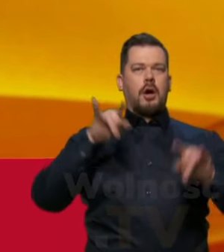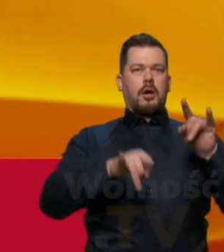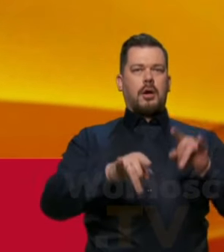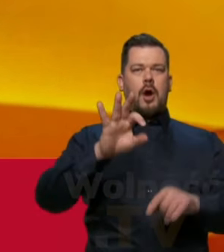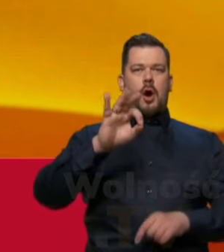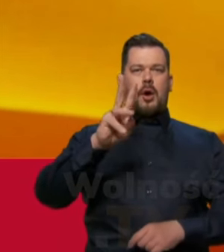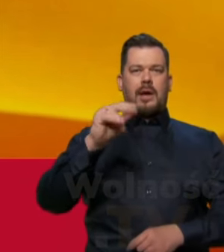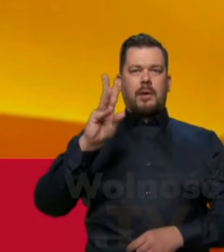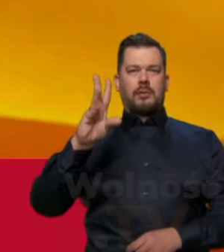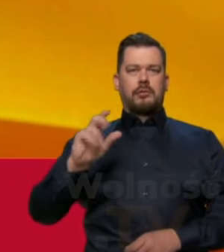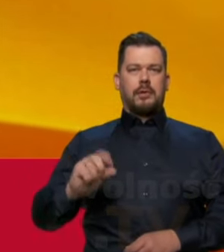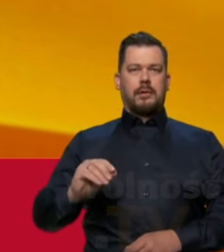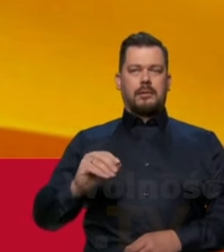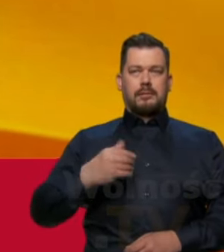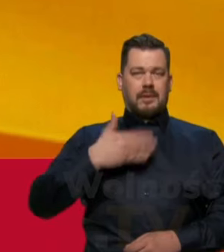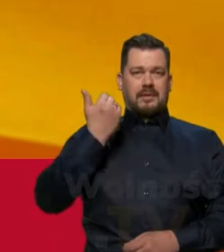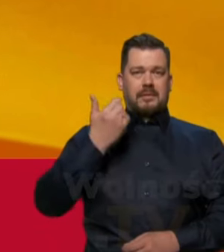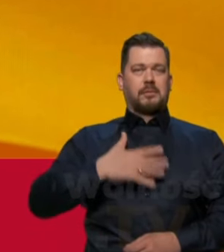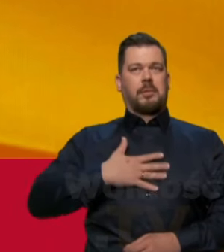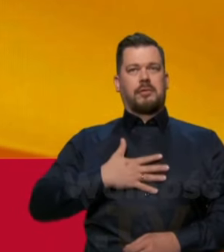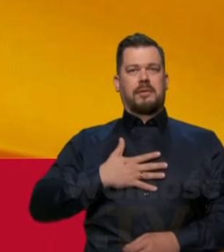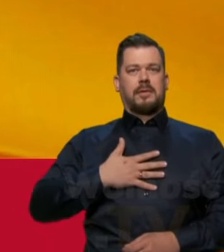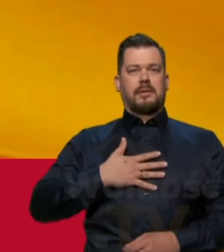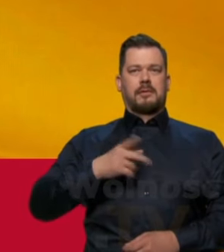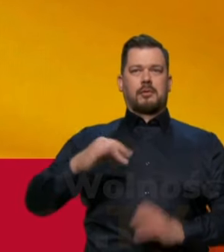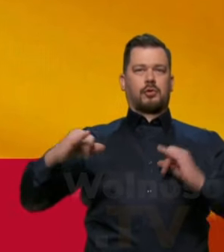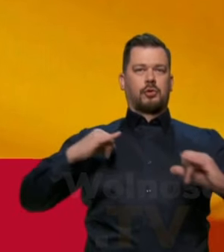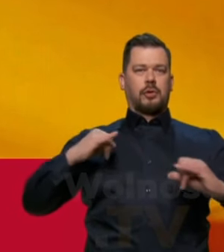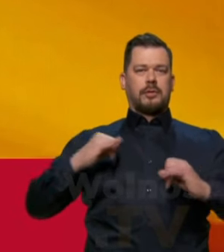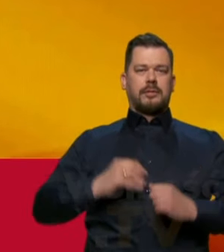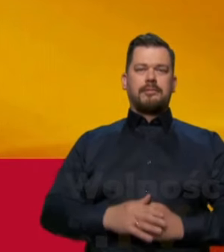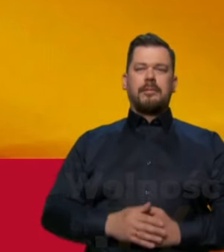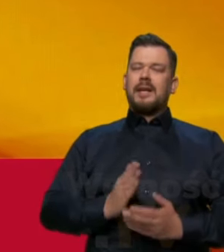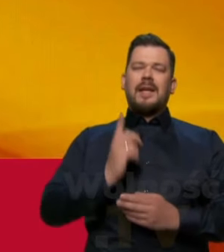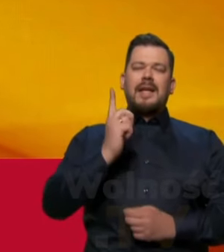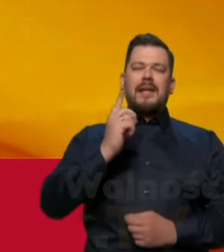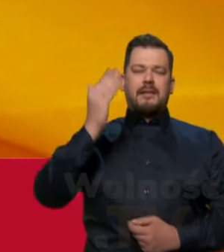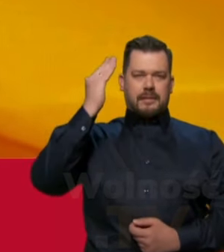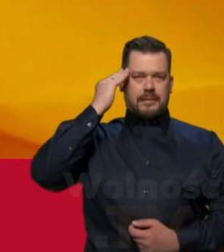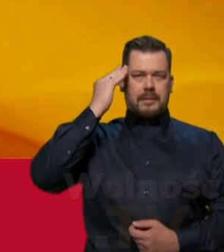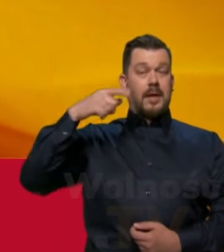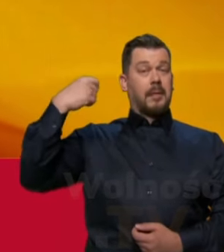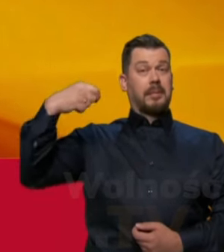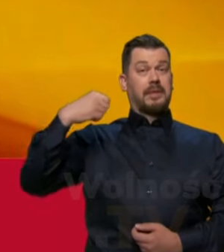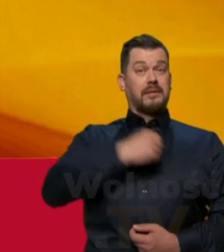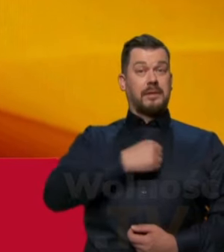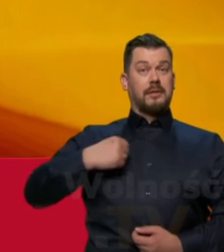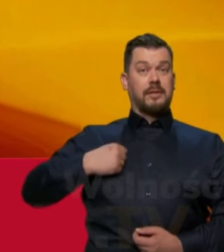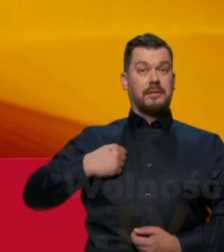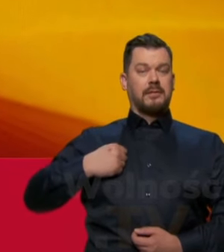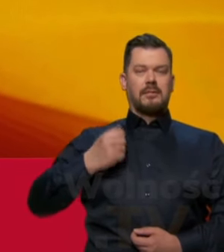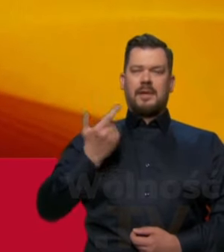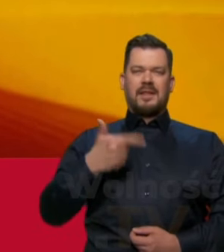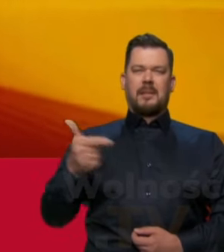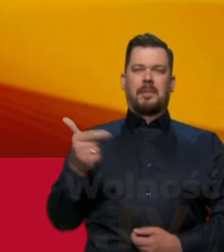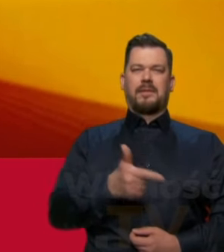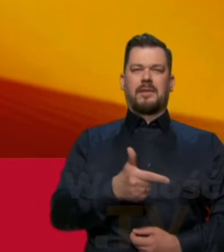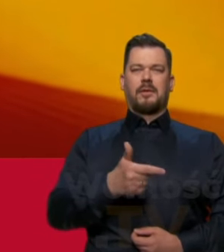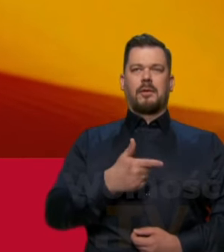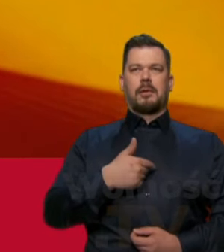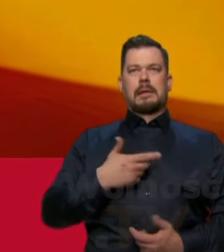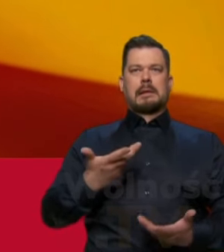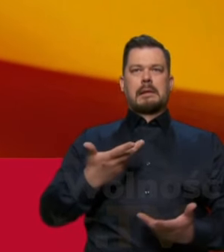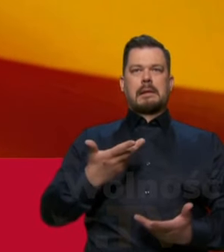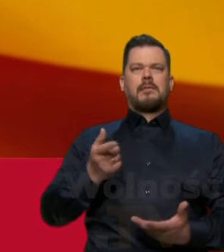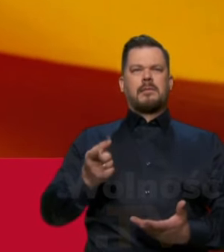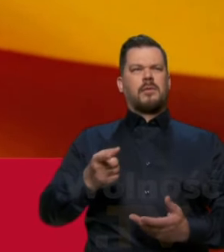bo nie wiemy, czego możemy się spodziewać od rządu centralnego. Jedno jest pewne. Prezydent Warszawy nie powinien nigdy abdykować z